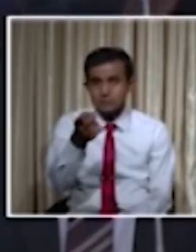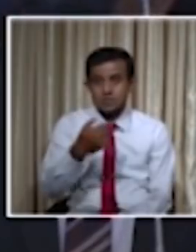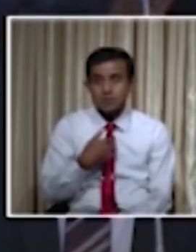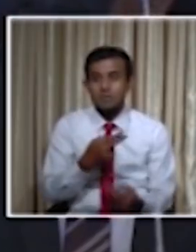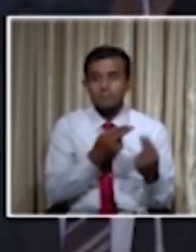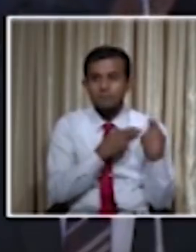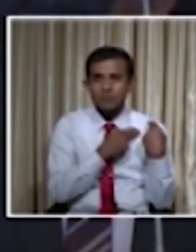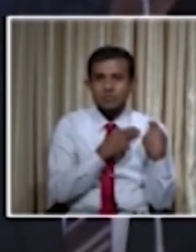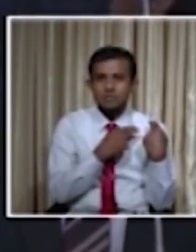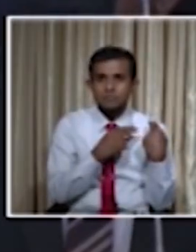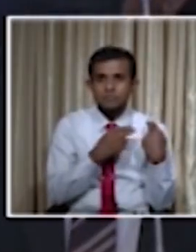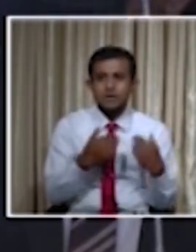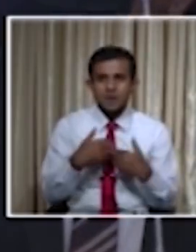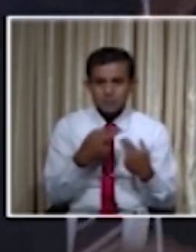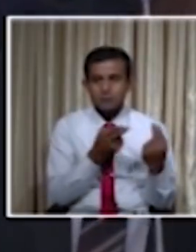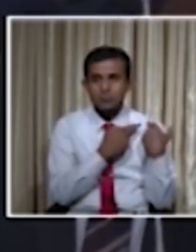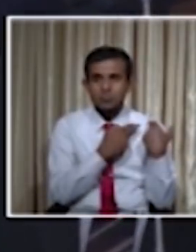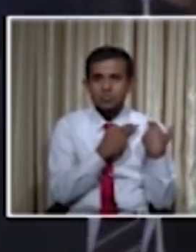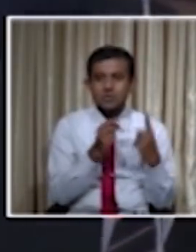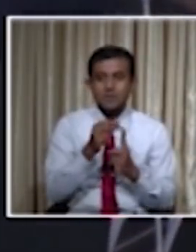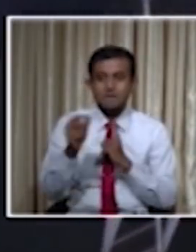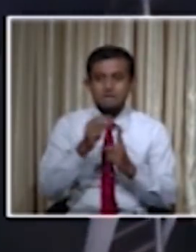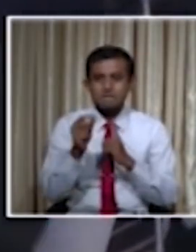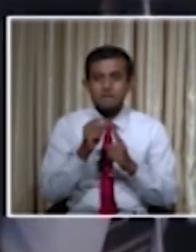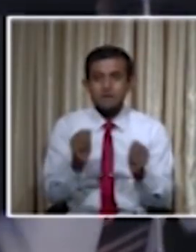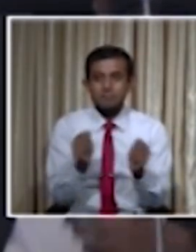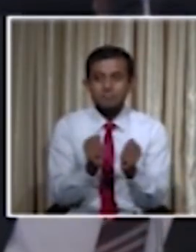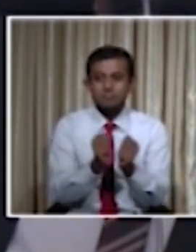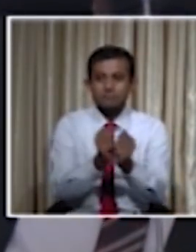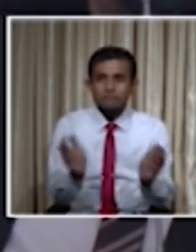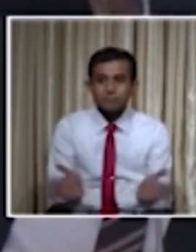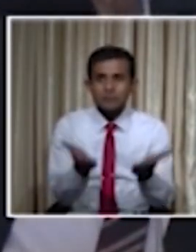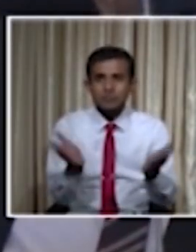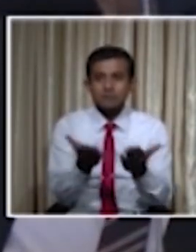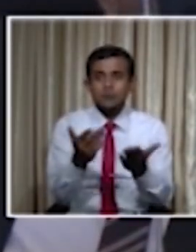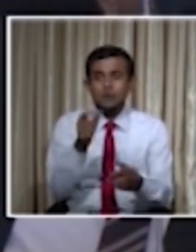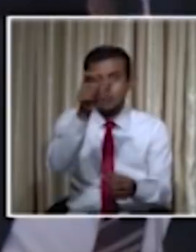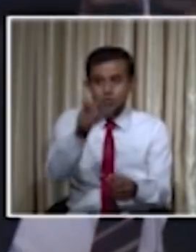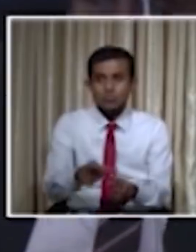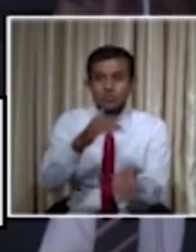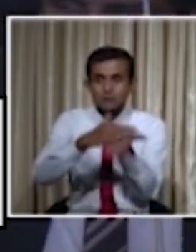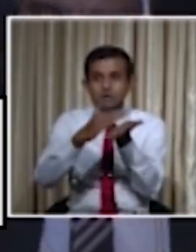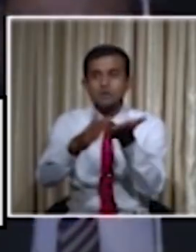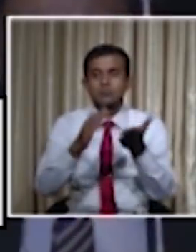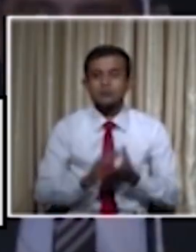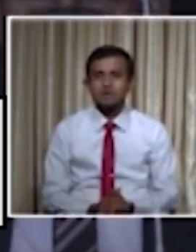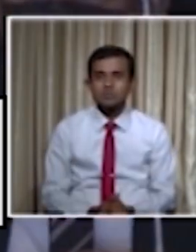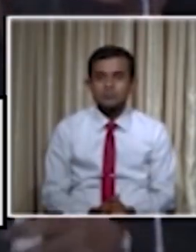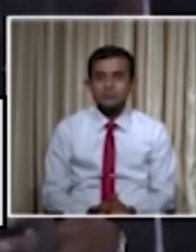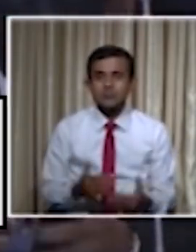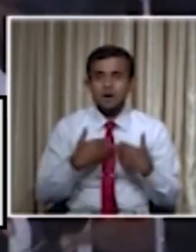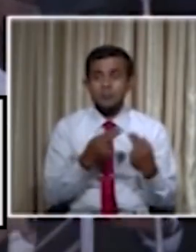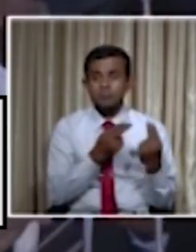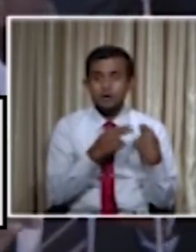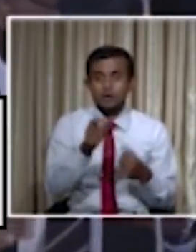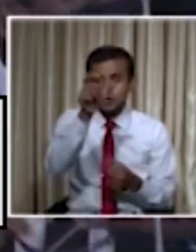යුතුකම අපේ යුතුකම පාර්ලිමේන්තු කටයුතු කරගෙන යෑමට ඔබතුමාට සහයෝගය දීමයි. අපේ